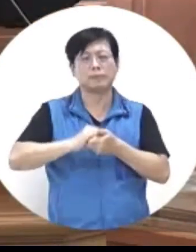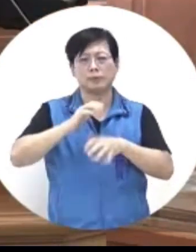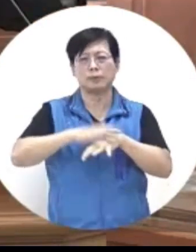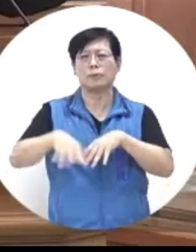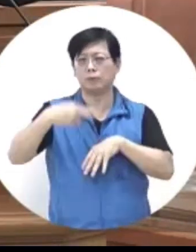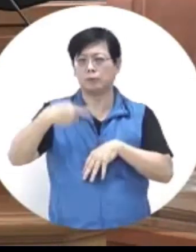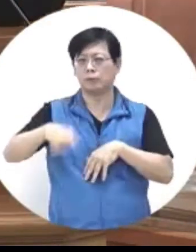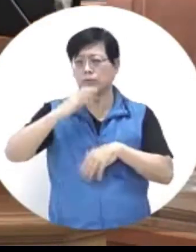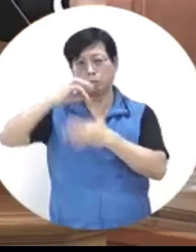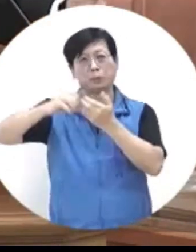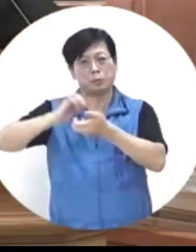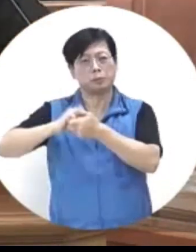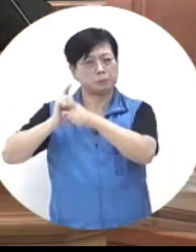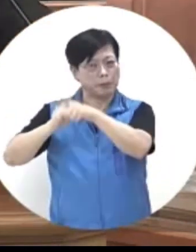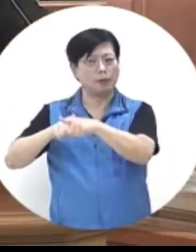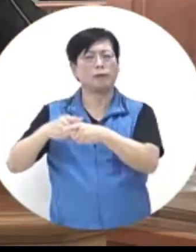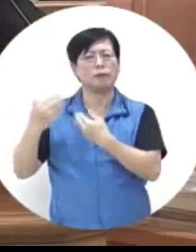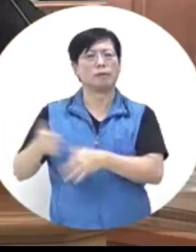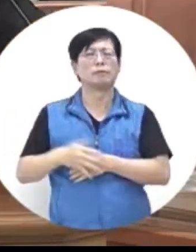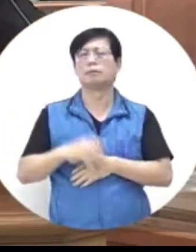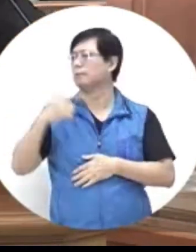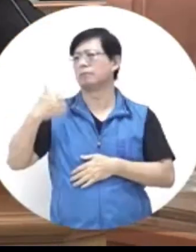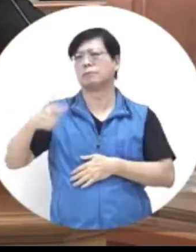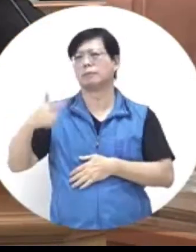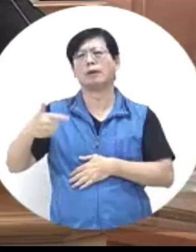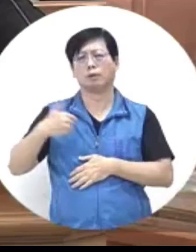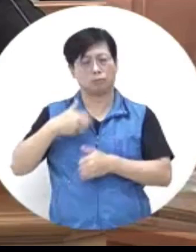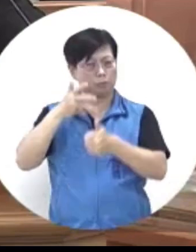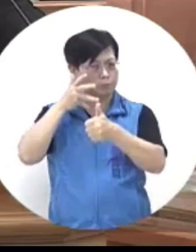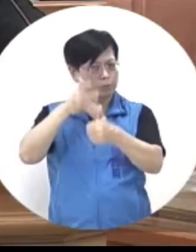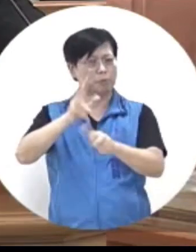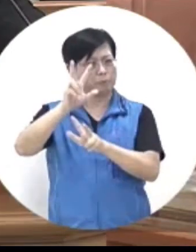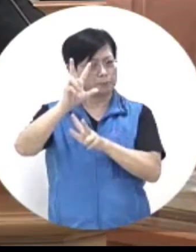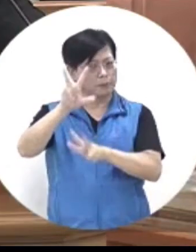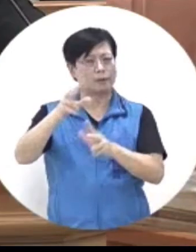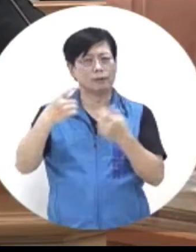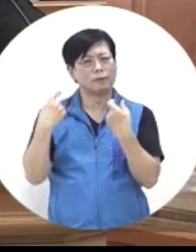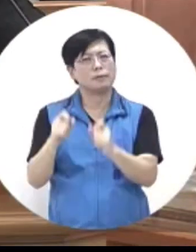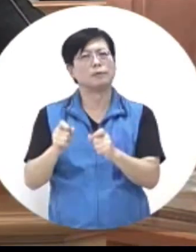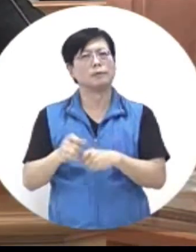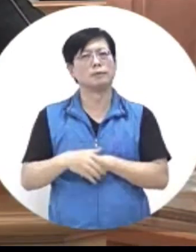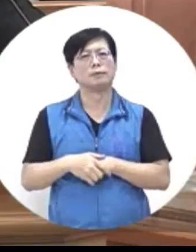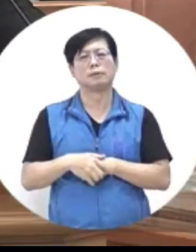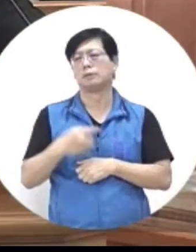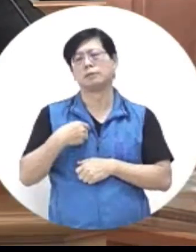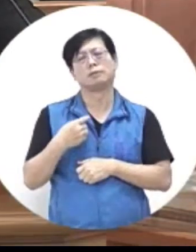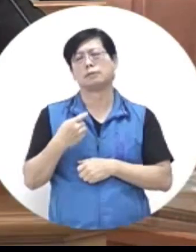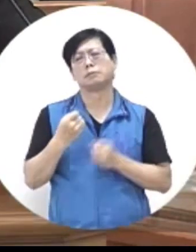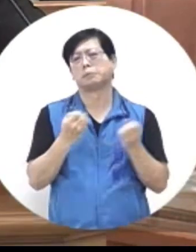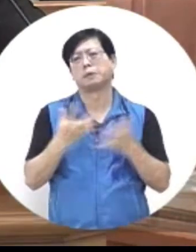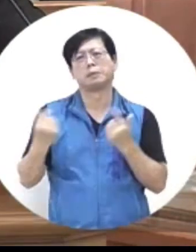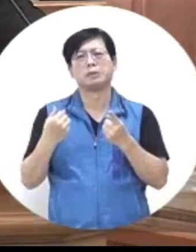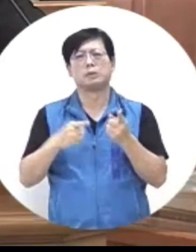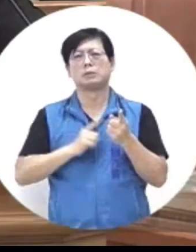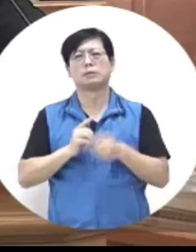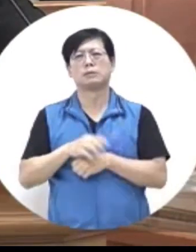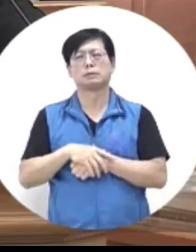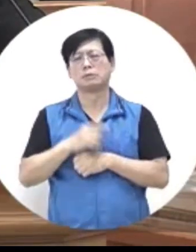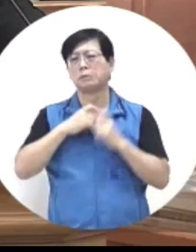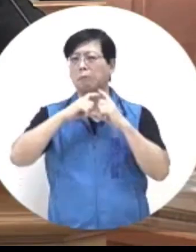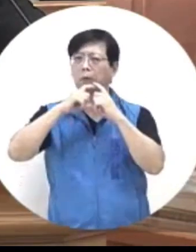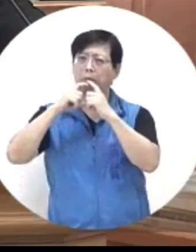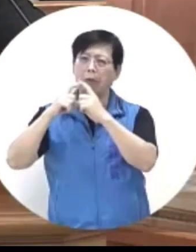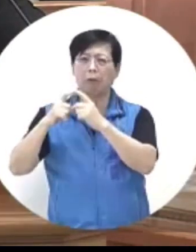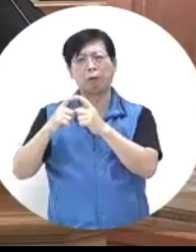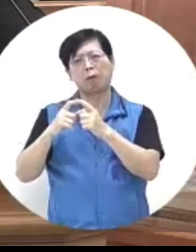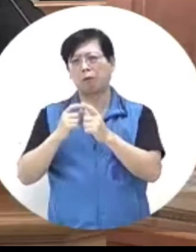相关的规定底下，一定会给他嘛。 本席问得很直白了哈， 对， 我没有办法像你这样子的答复，